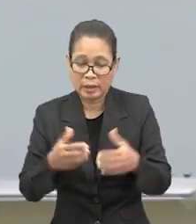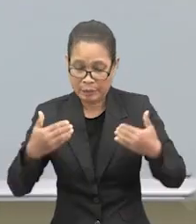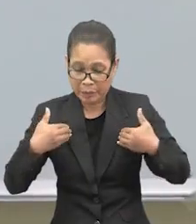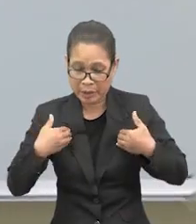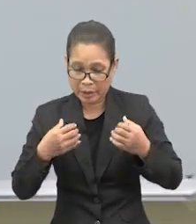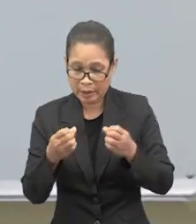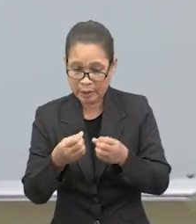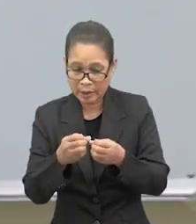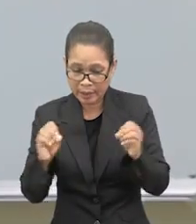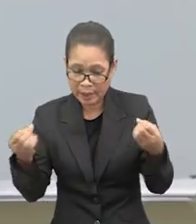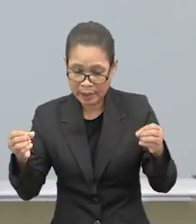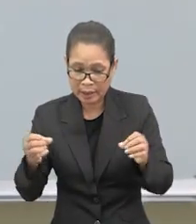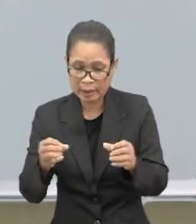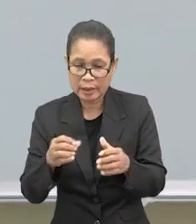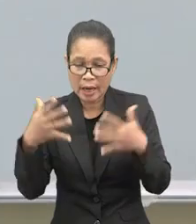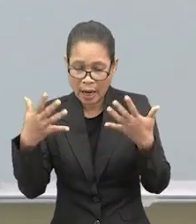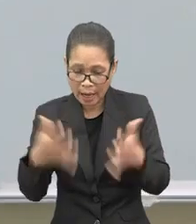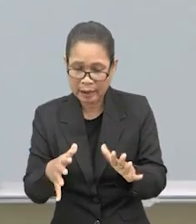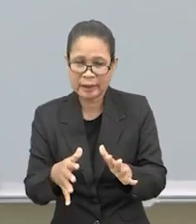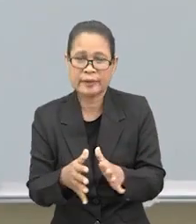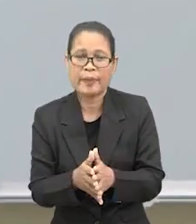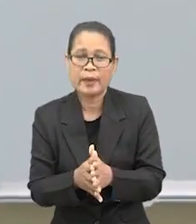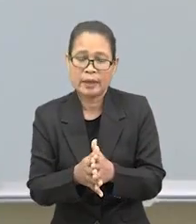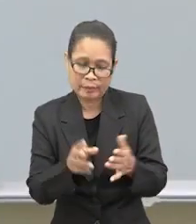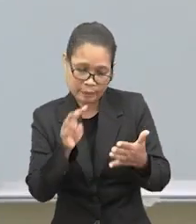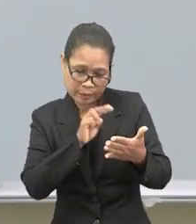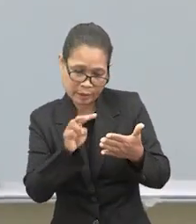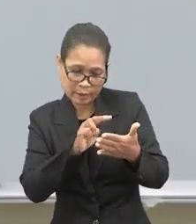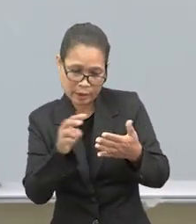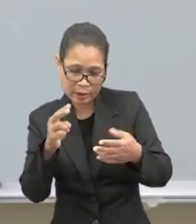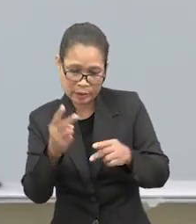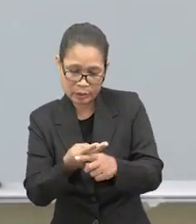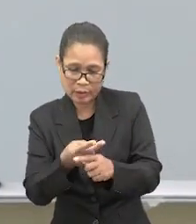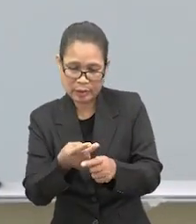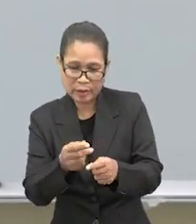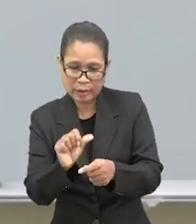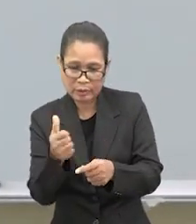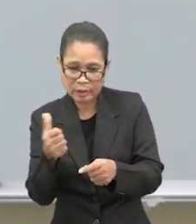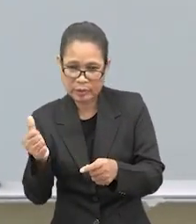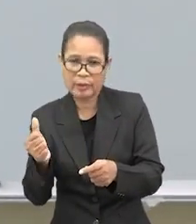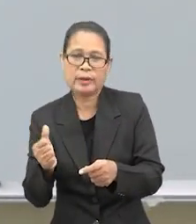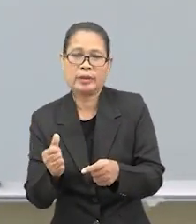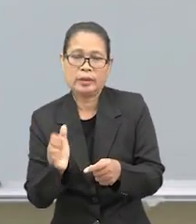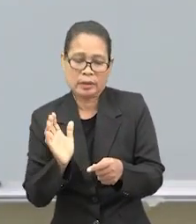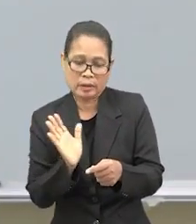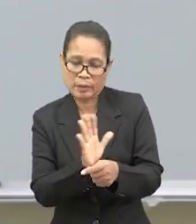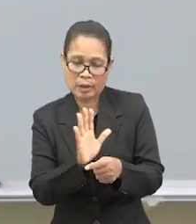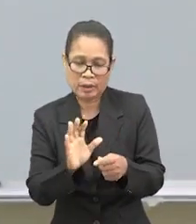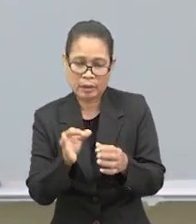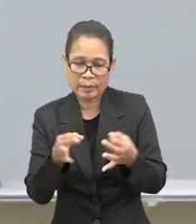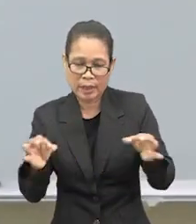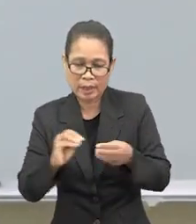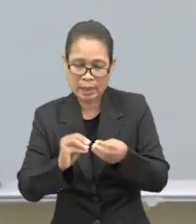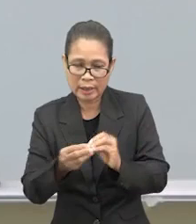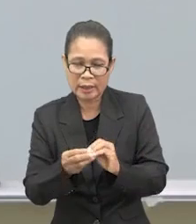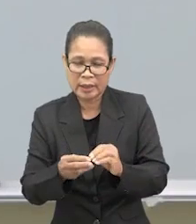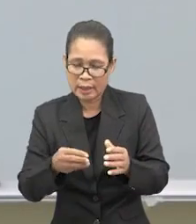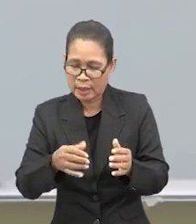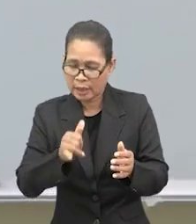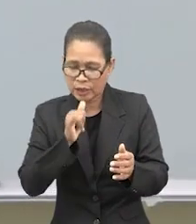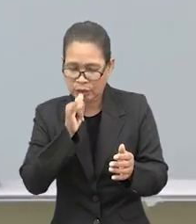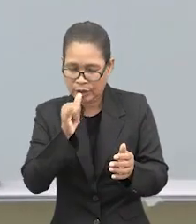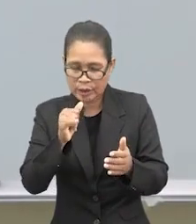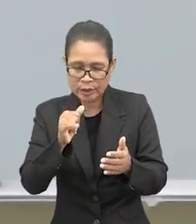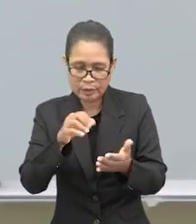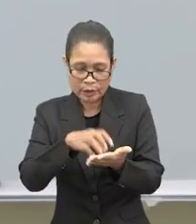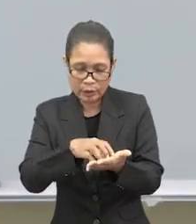lễ. Nâng con miền là bạc lễ này hỏi. Con trâu bình nịch mơ tua này mùi này mùi. Rồi bỏ là bạc lễ phải dứt. Tại chia chùm nôn ở